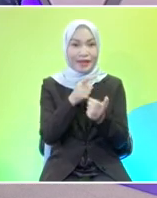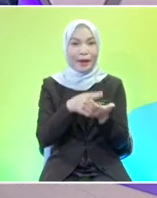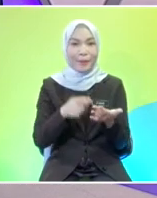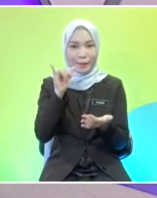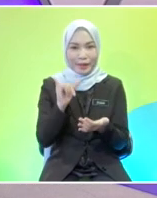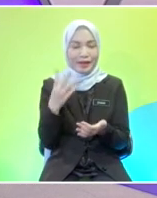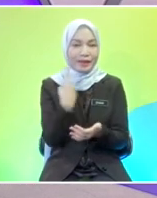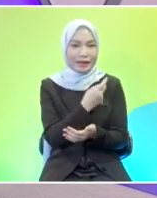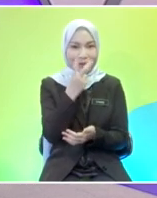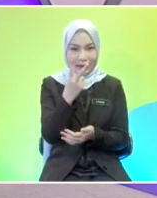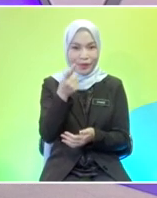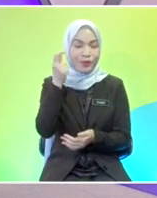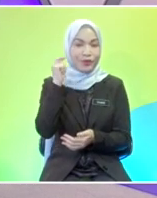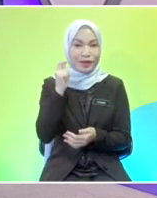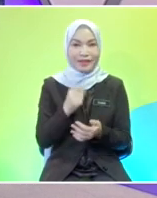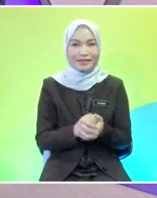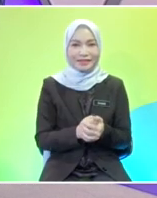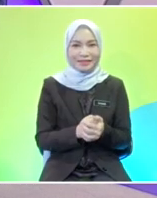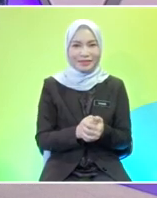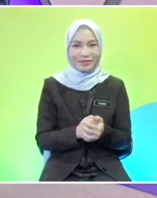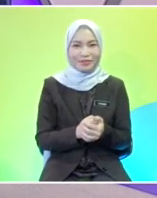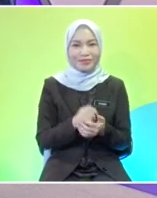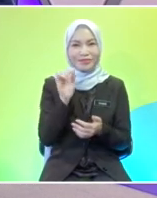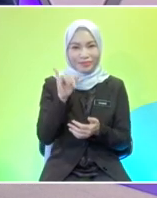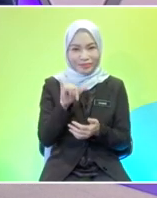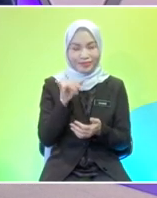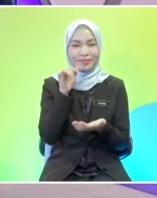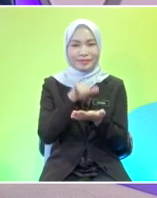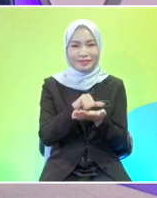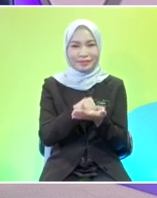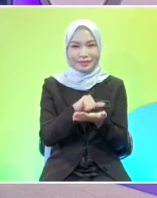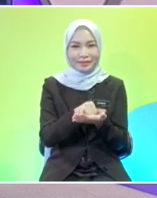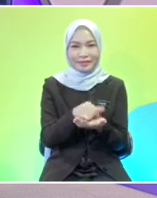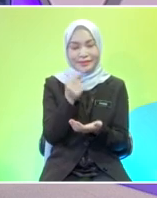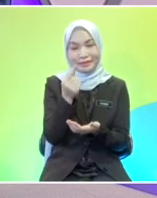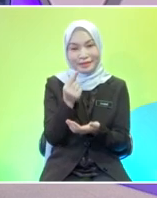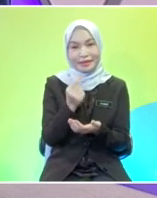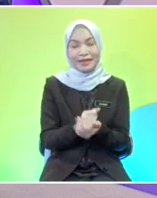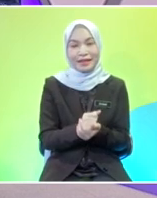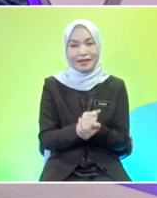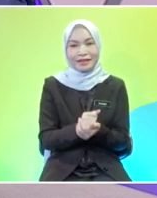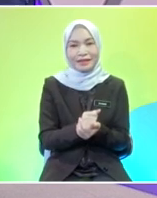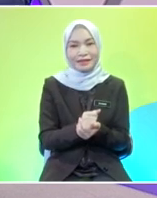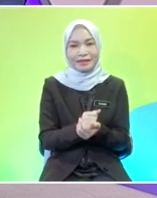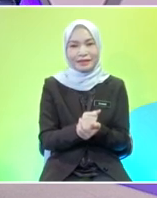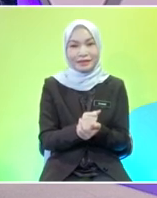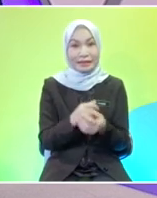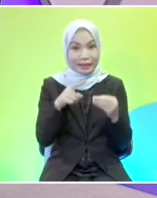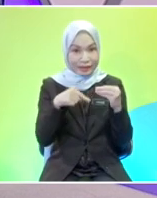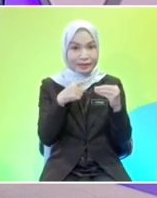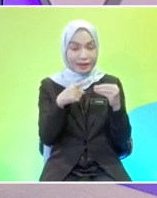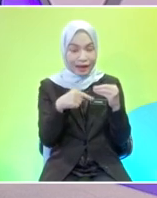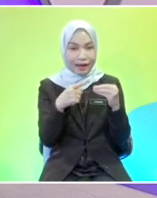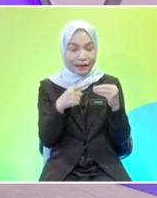adalah sedikit sebanyak kandungan pembelajaran kita pada hari ini eee dan juga memahami